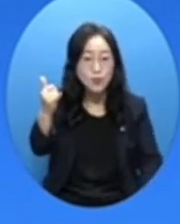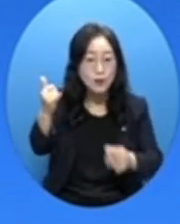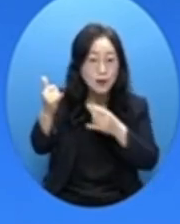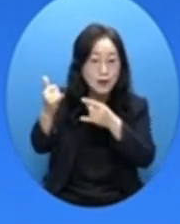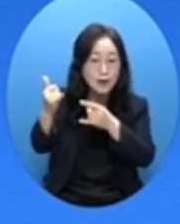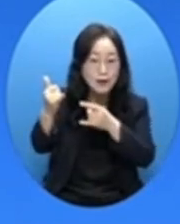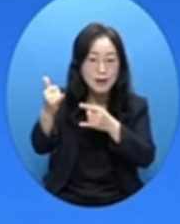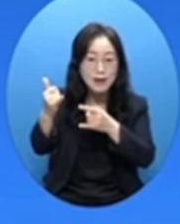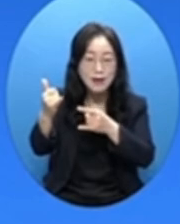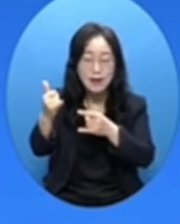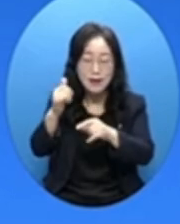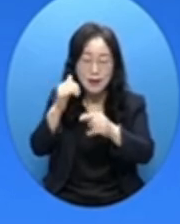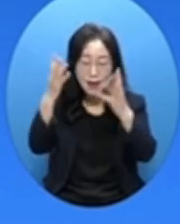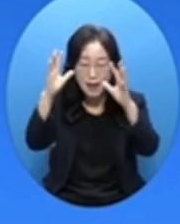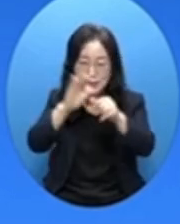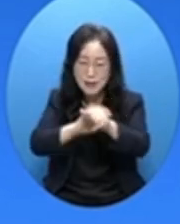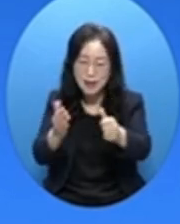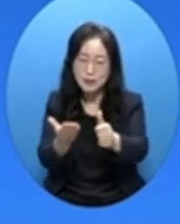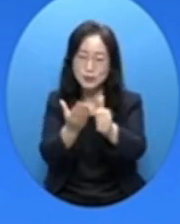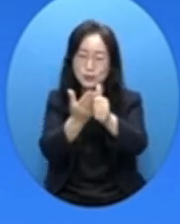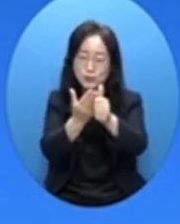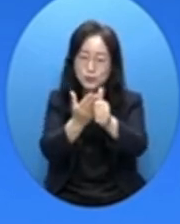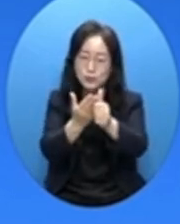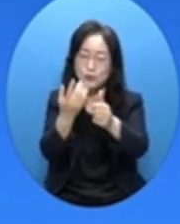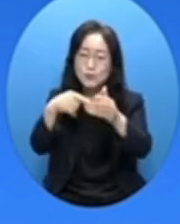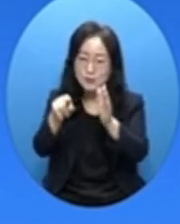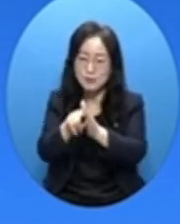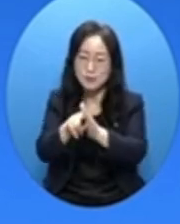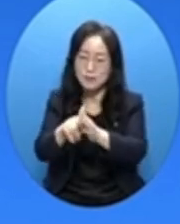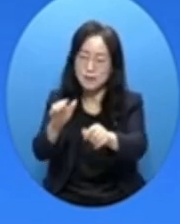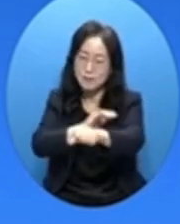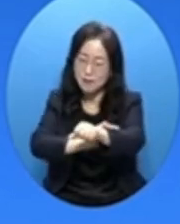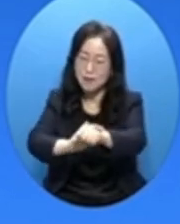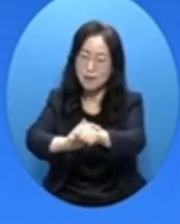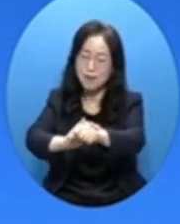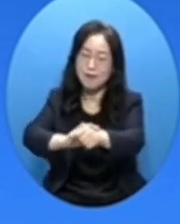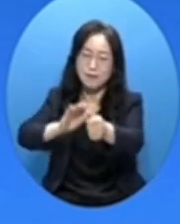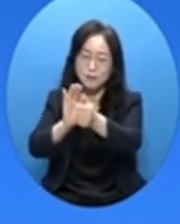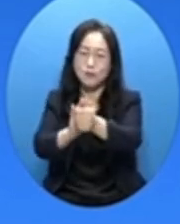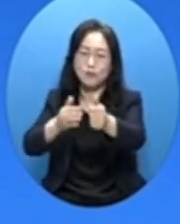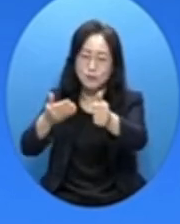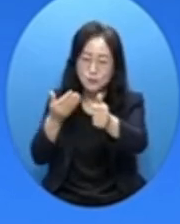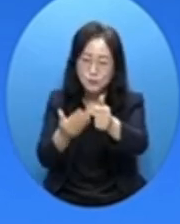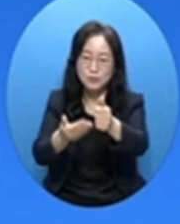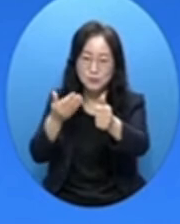아이를 잘 기를 수 있는 모든 지원책도 할 수 있는 만큼 최대한 우리가 대책을 세워서 지원하려고